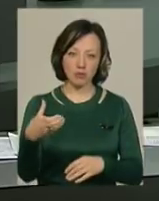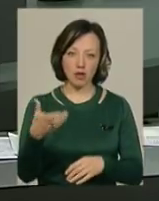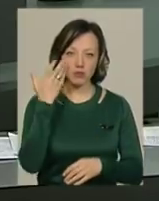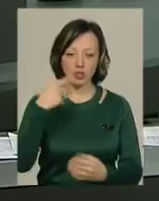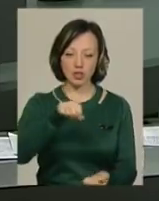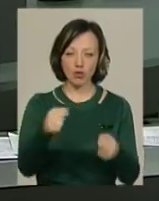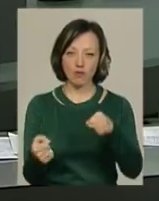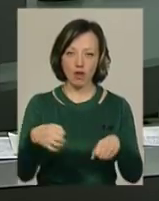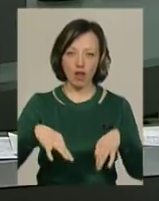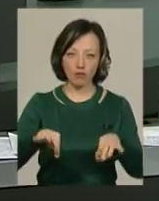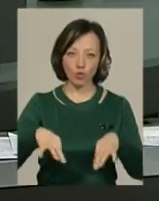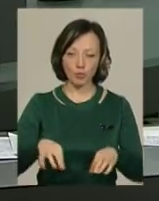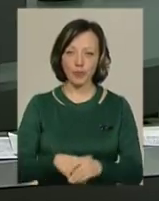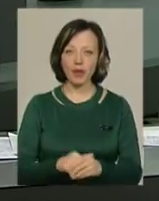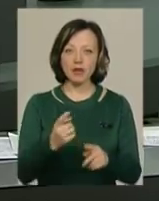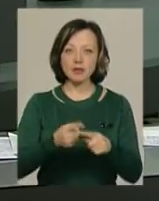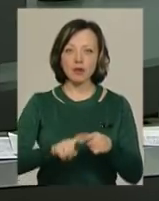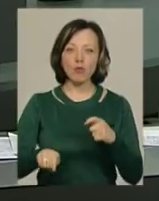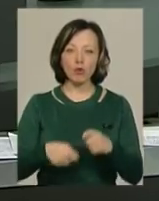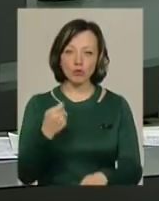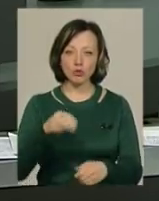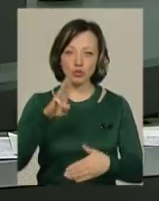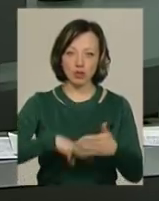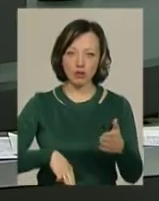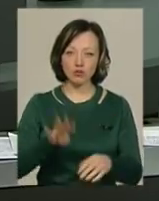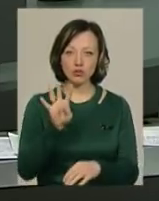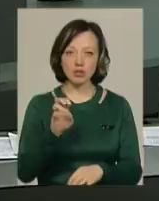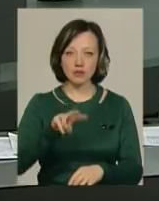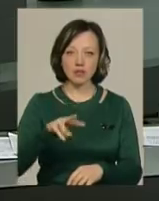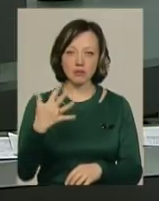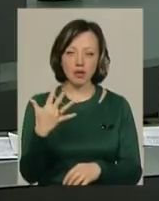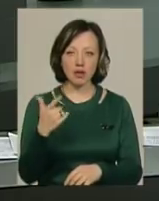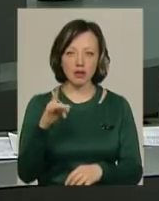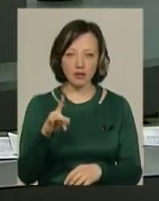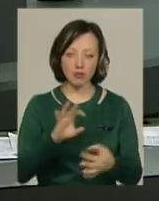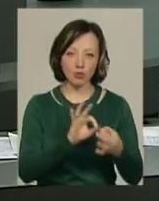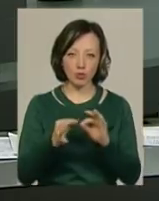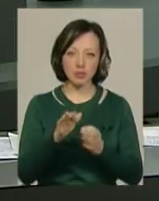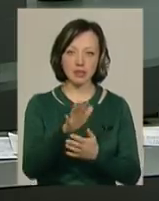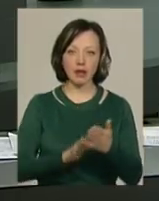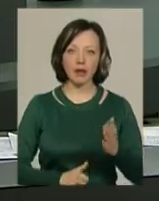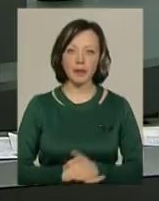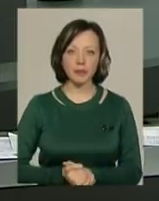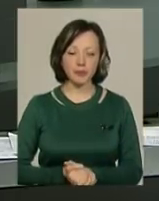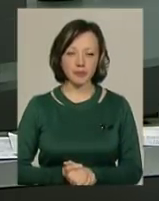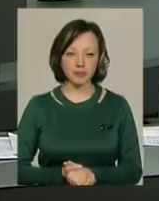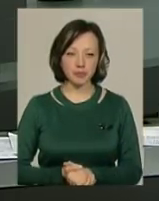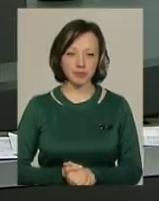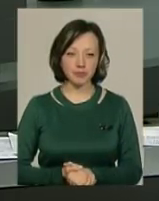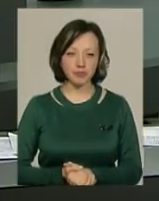під час керування автівкою. Це правопорушення карається штрафом у 425 гривень. Подробиці далі у сюжеті.